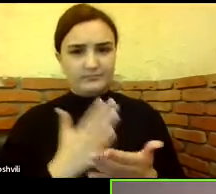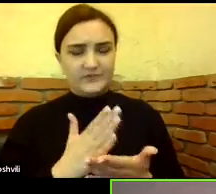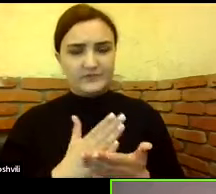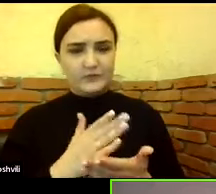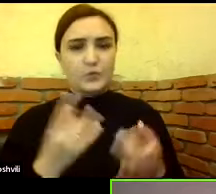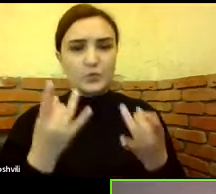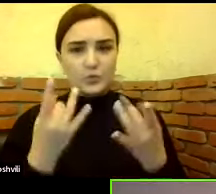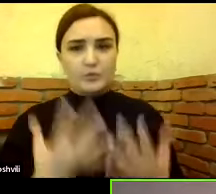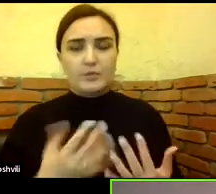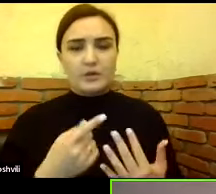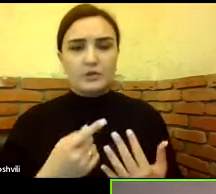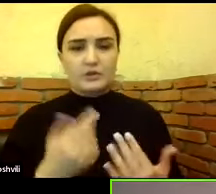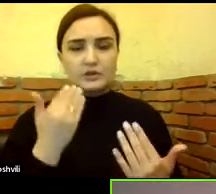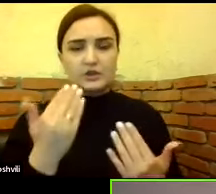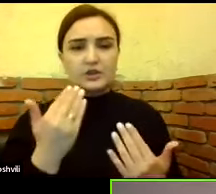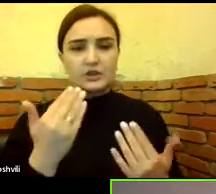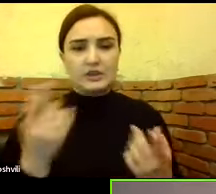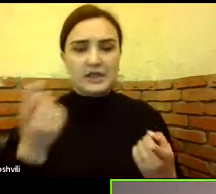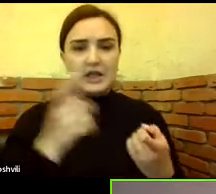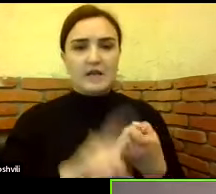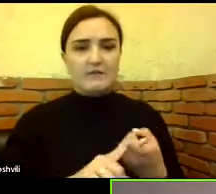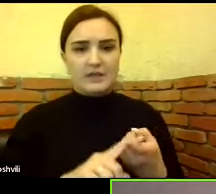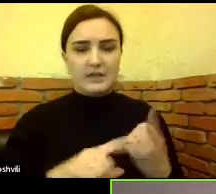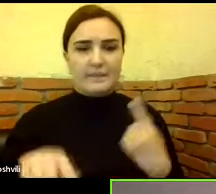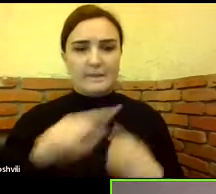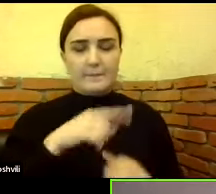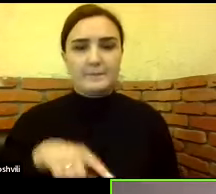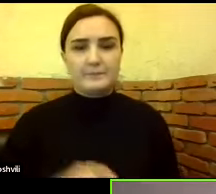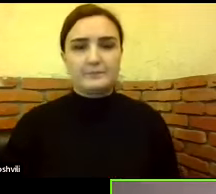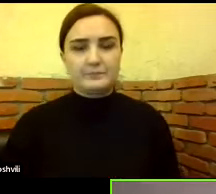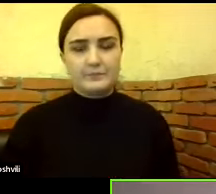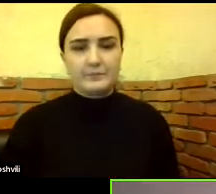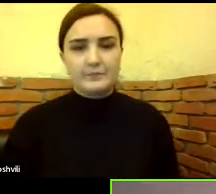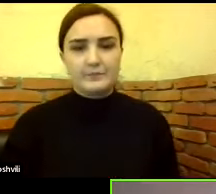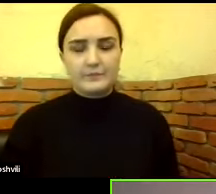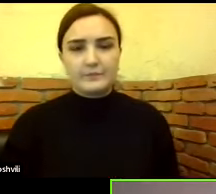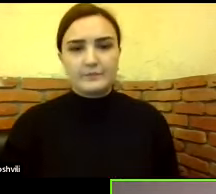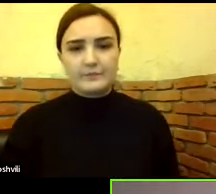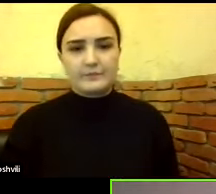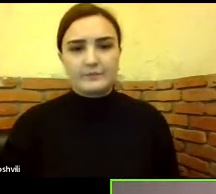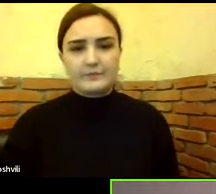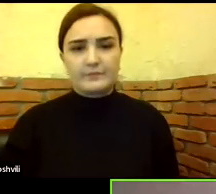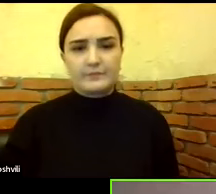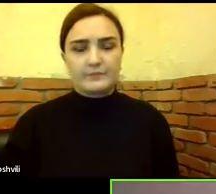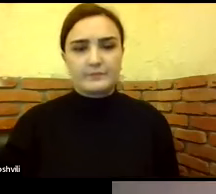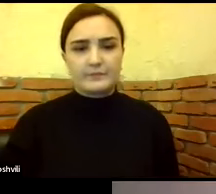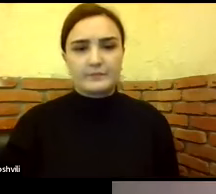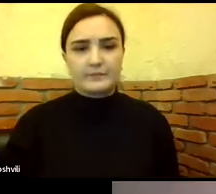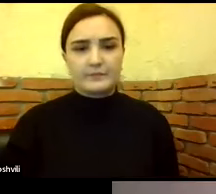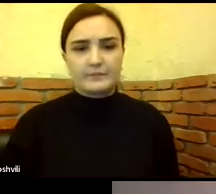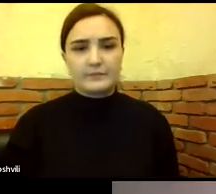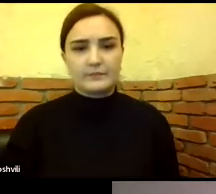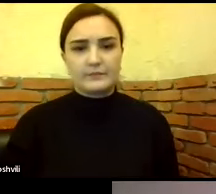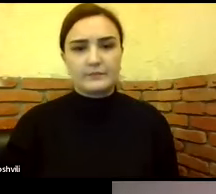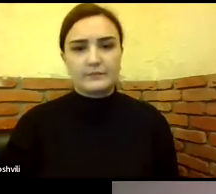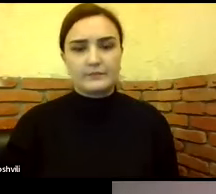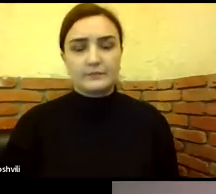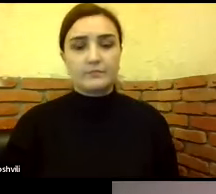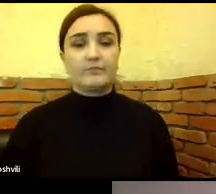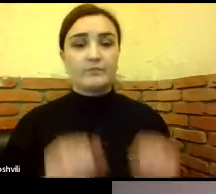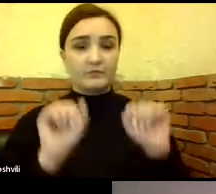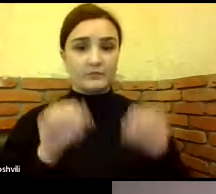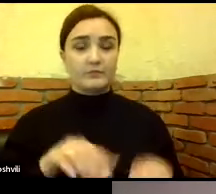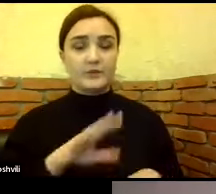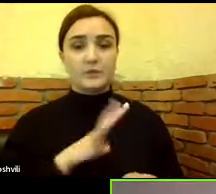ცდება შენი გავლენის ფარგლებს და უბრალოდ რაღაცებს ვერ ცვლი. და ეს შეიძლება იყოს და არ